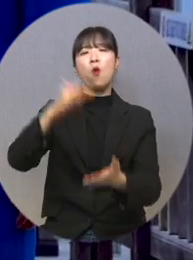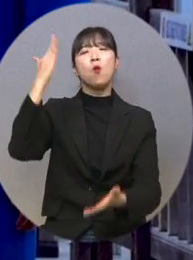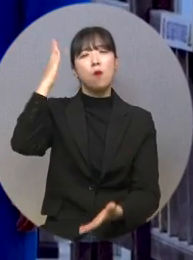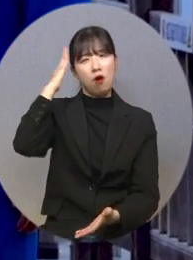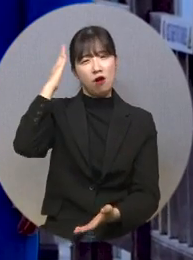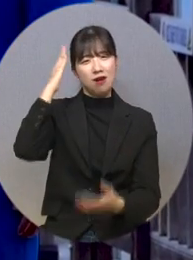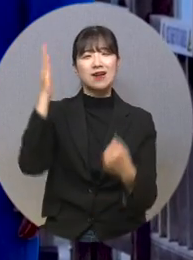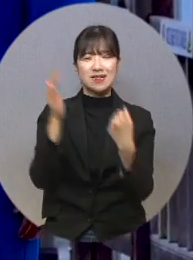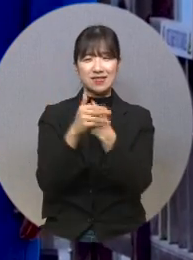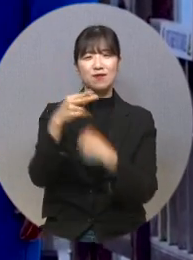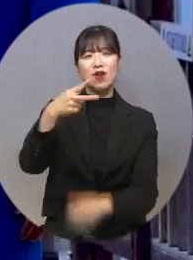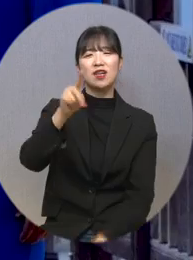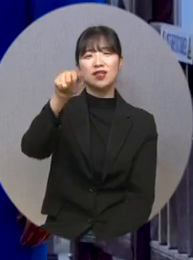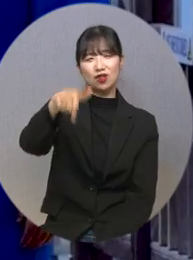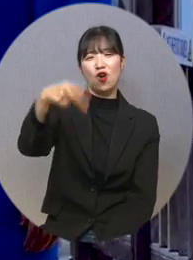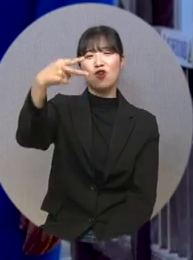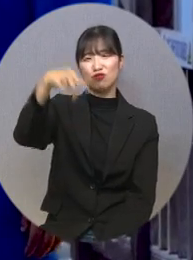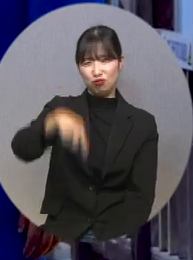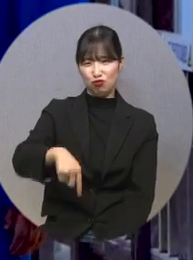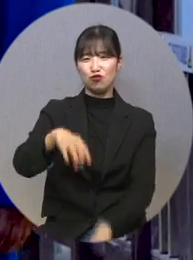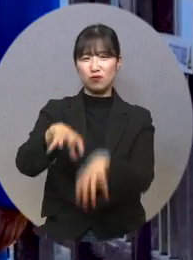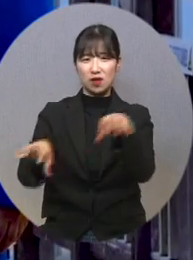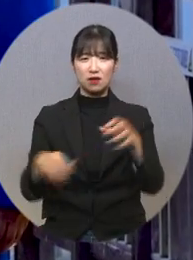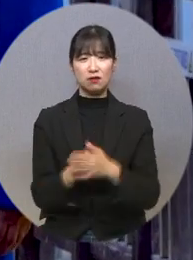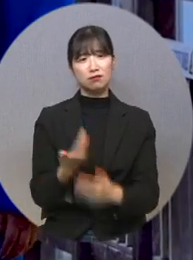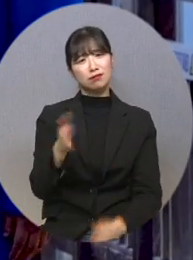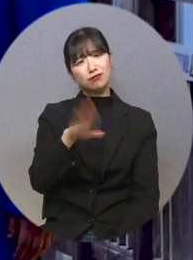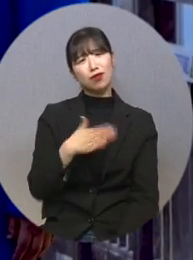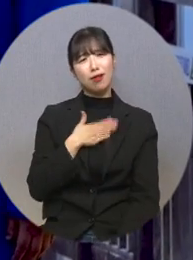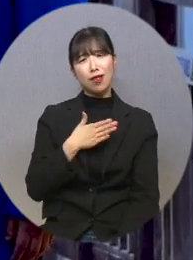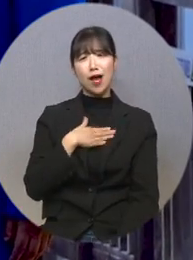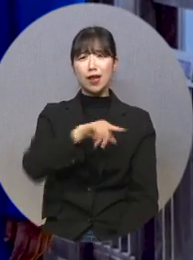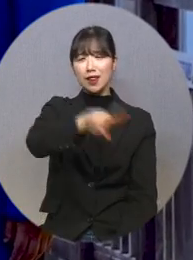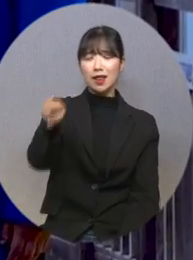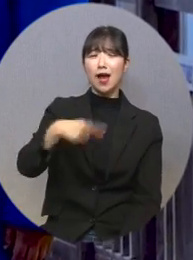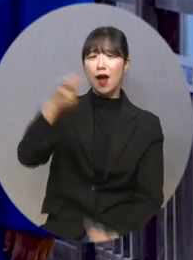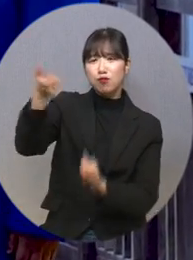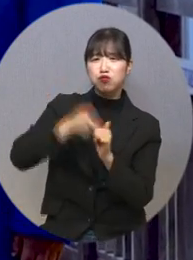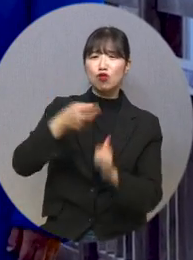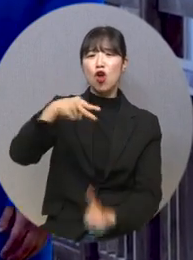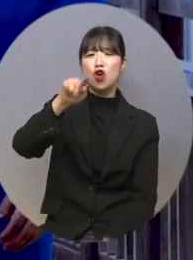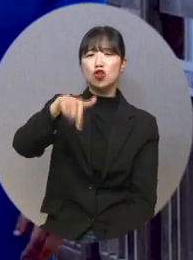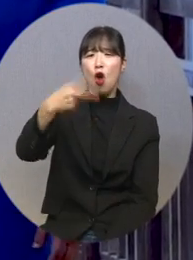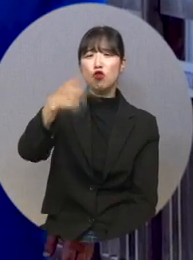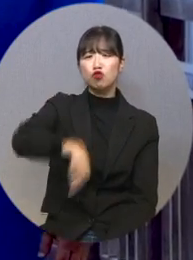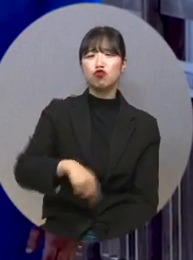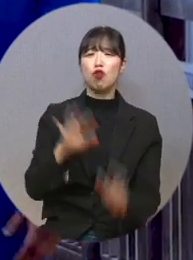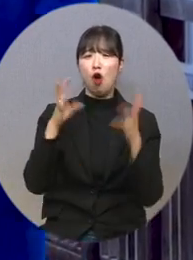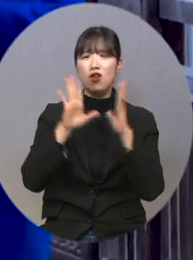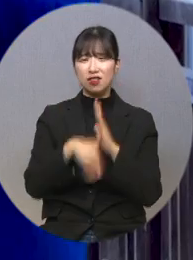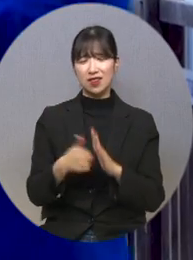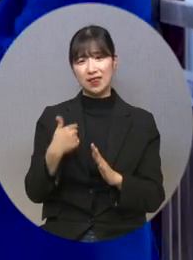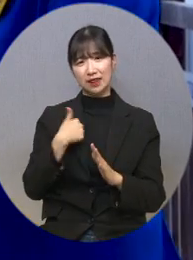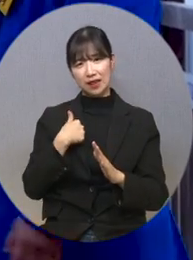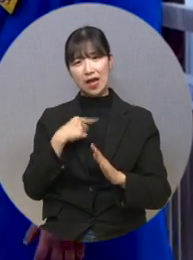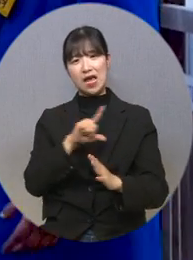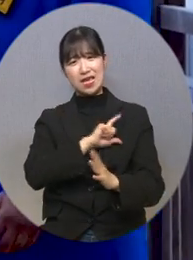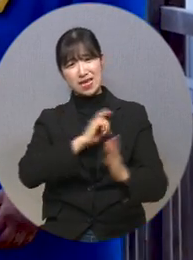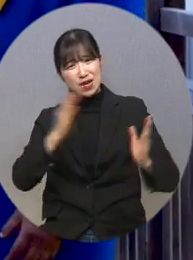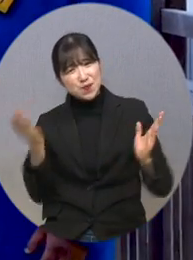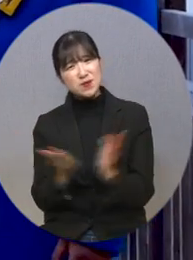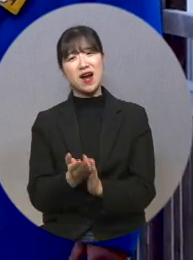예. 돌머리. 근데 어릴 때 저보고 석두야 석두야 그랬거든요. 아, 그래요? 어 진짜 그럼 난 여기 잘 왔어 진짜. 이야